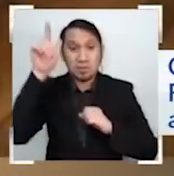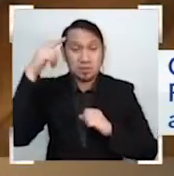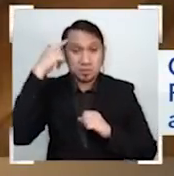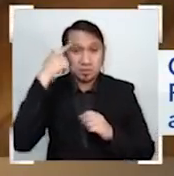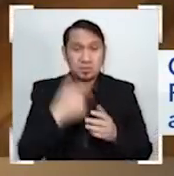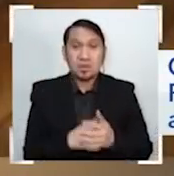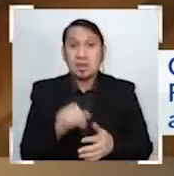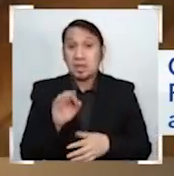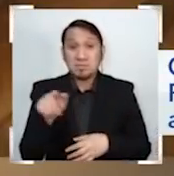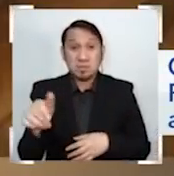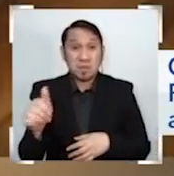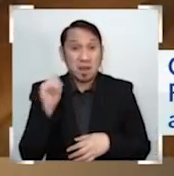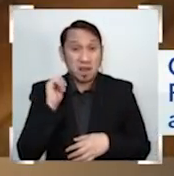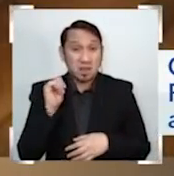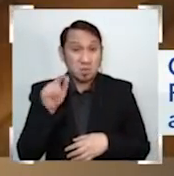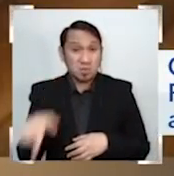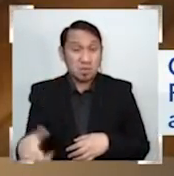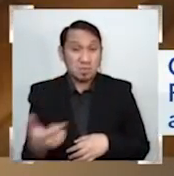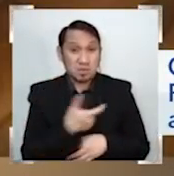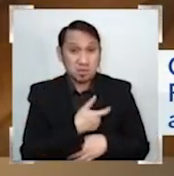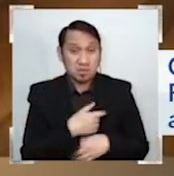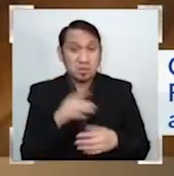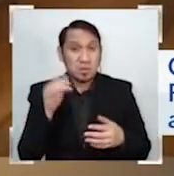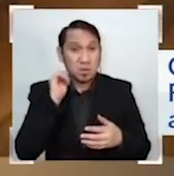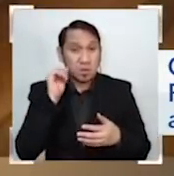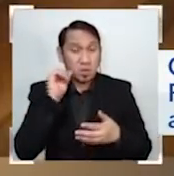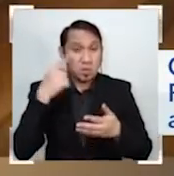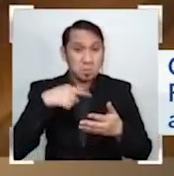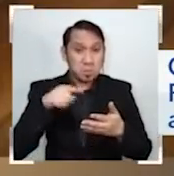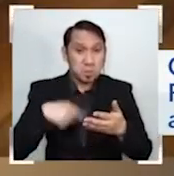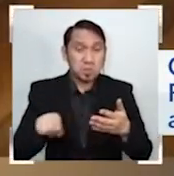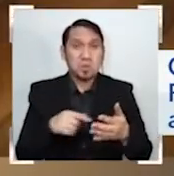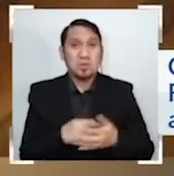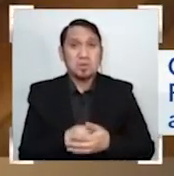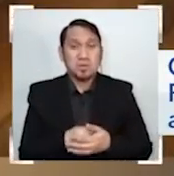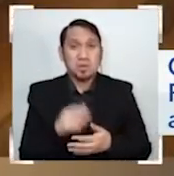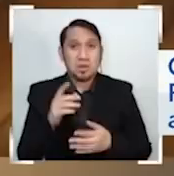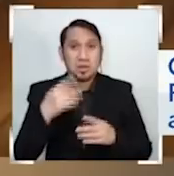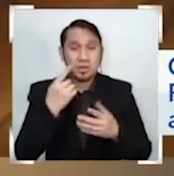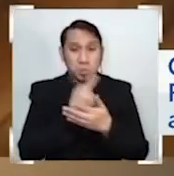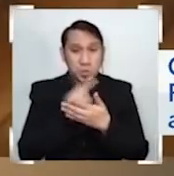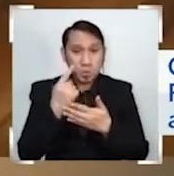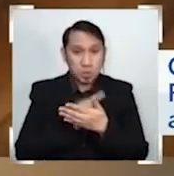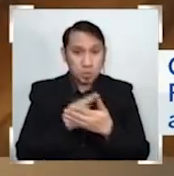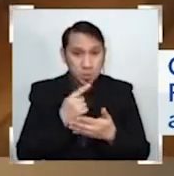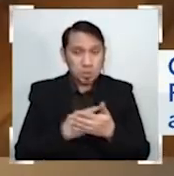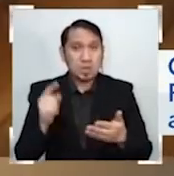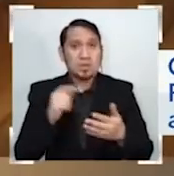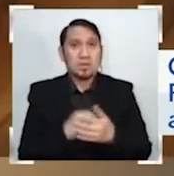magpabakuna, magpa-check siya every week at least kung siya po